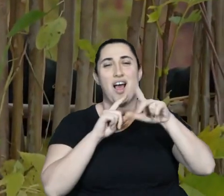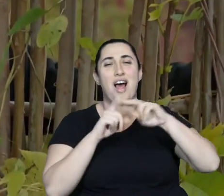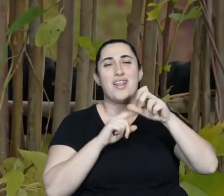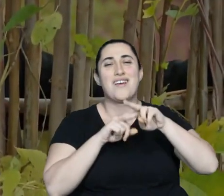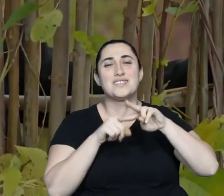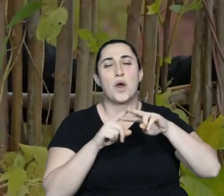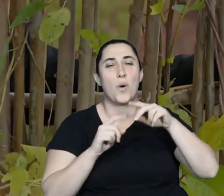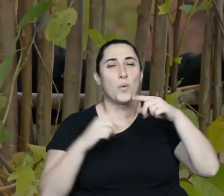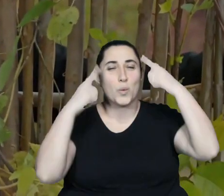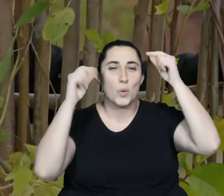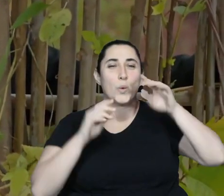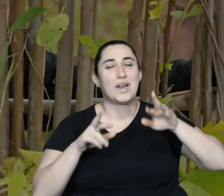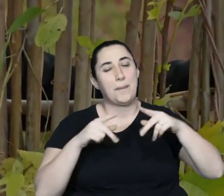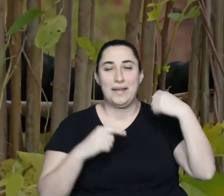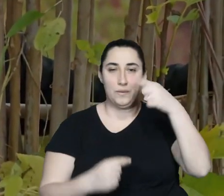düşün.